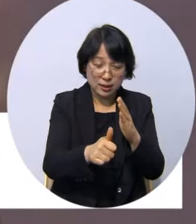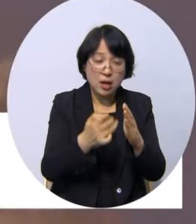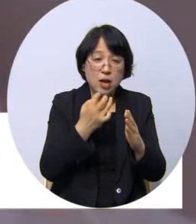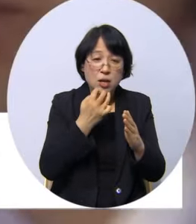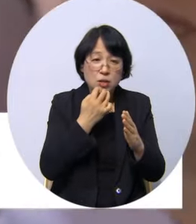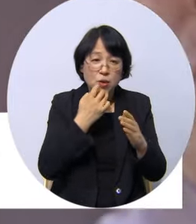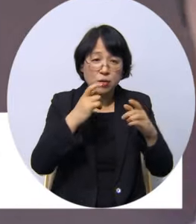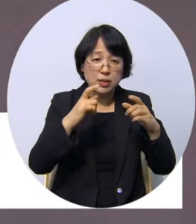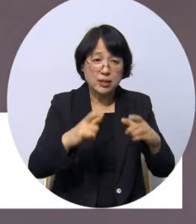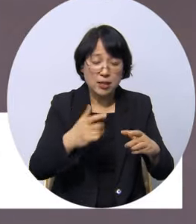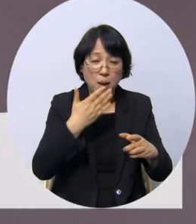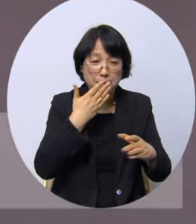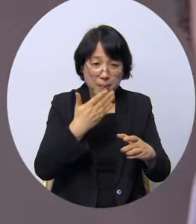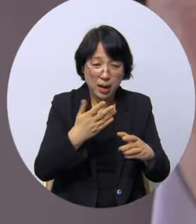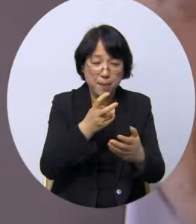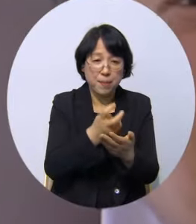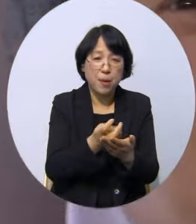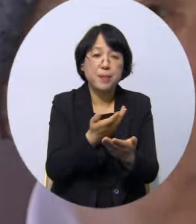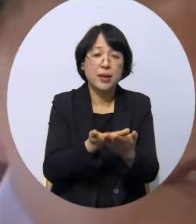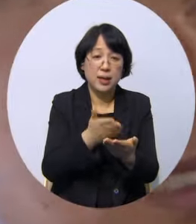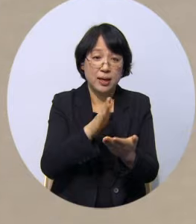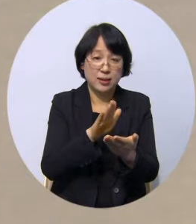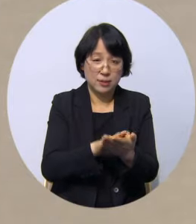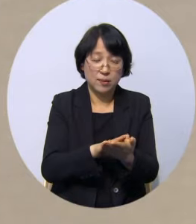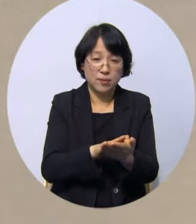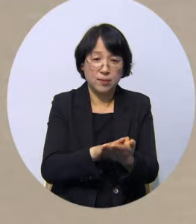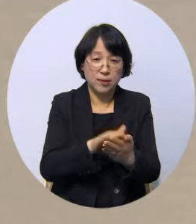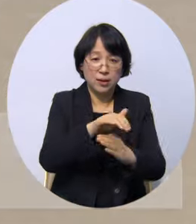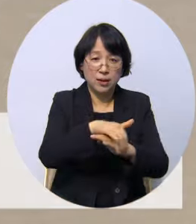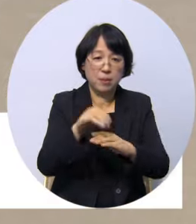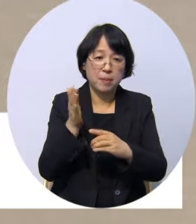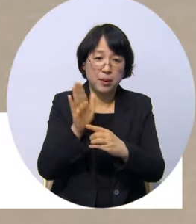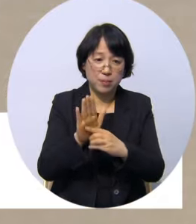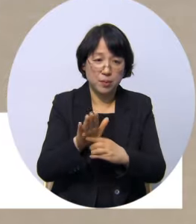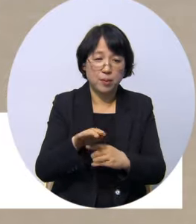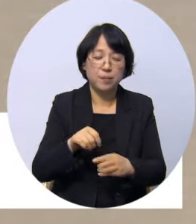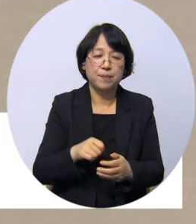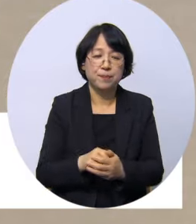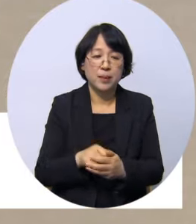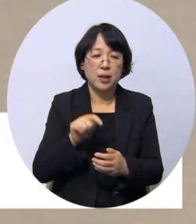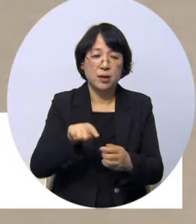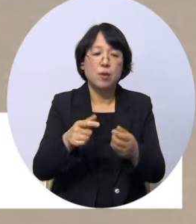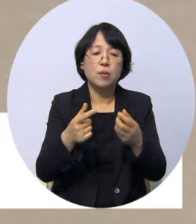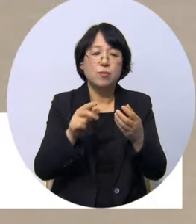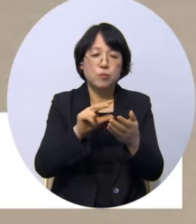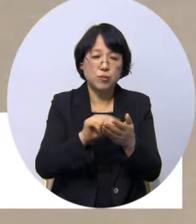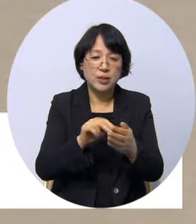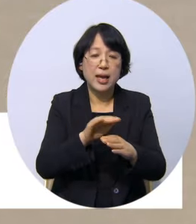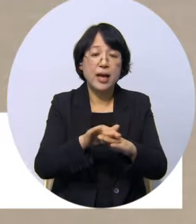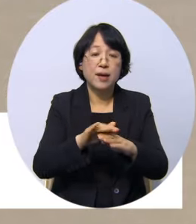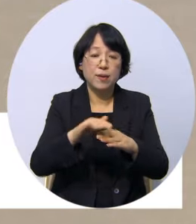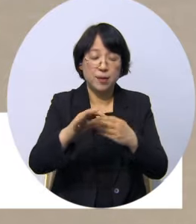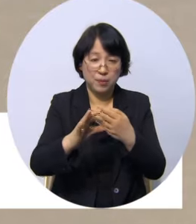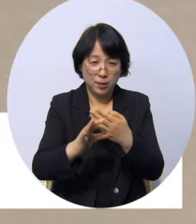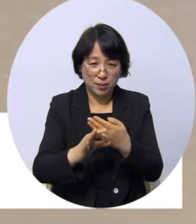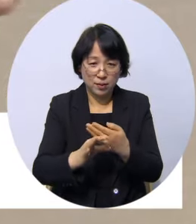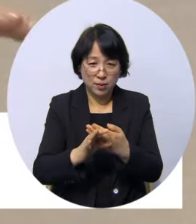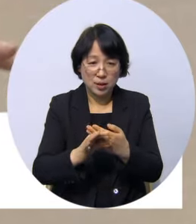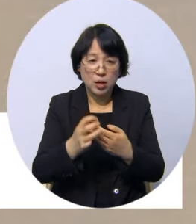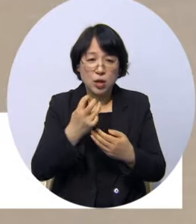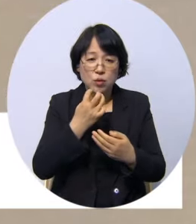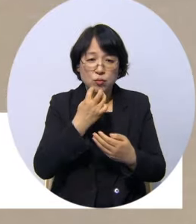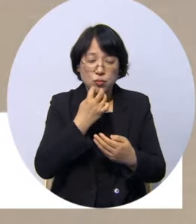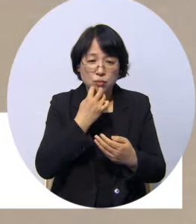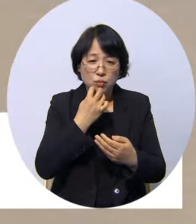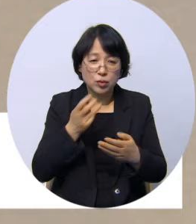정책도입 취지에 맞게 개선하겠다고 밝혔습니다 이런 문제를 해결을 하면 이제 수도권에